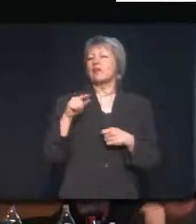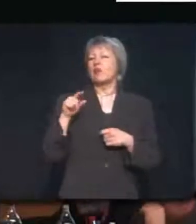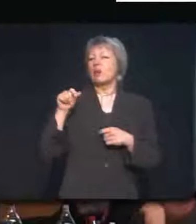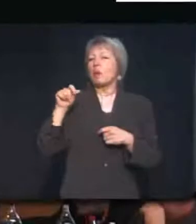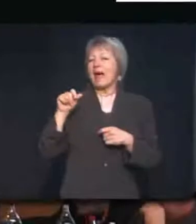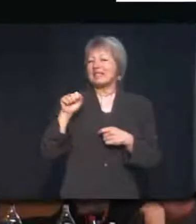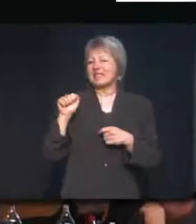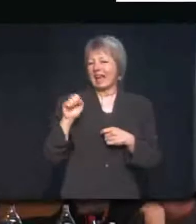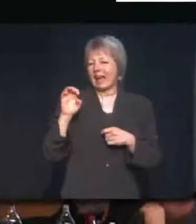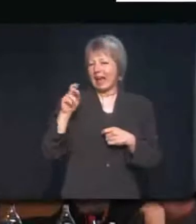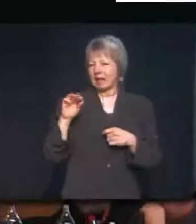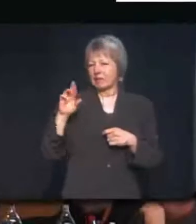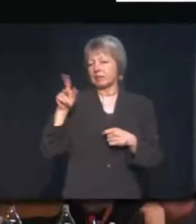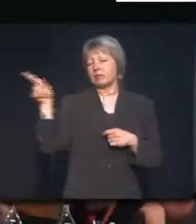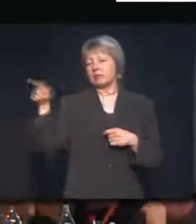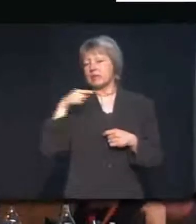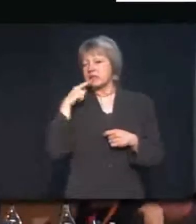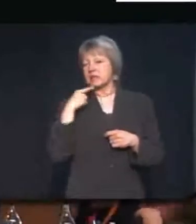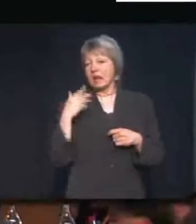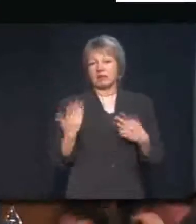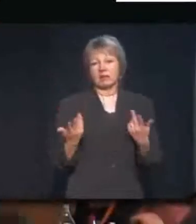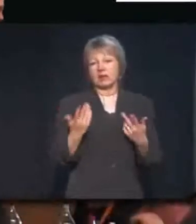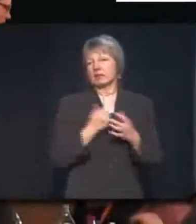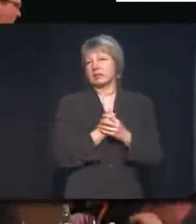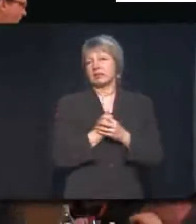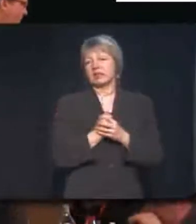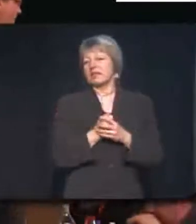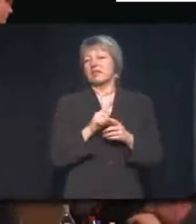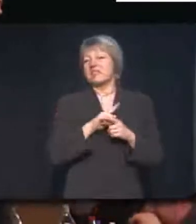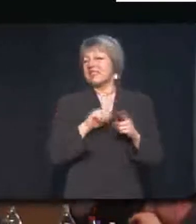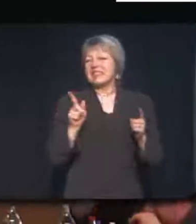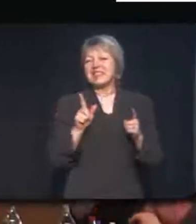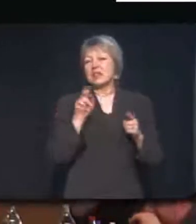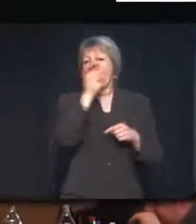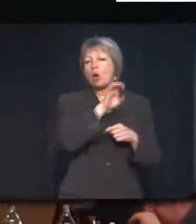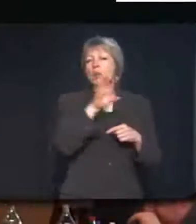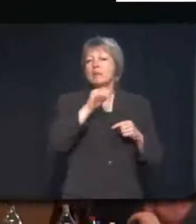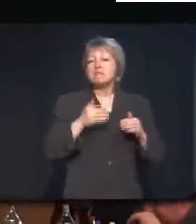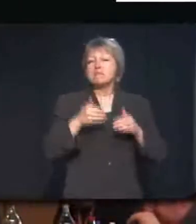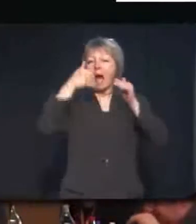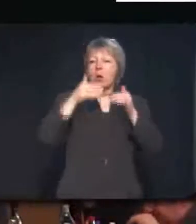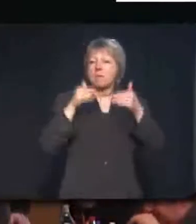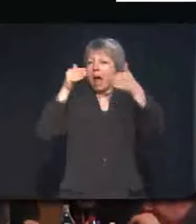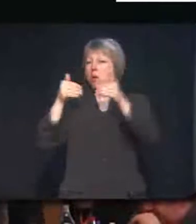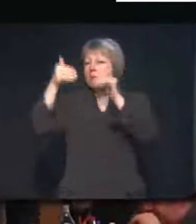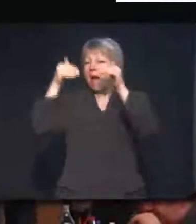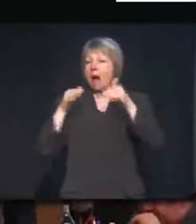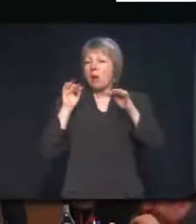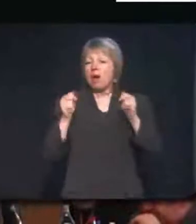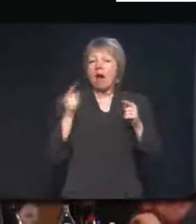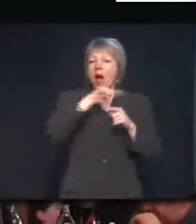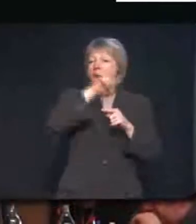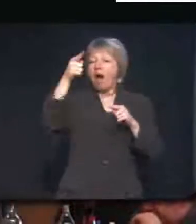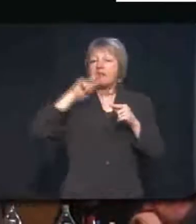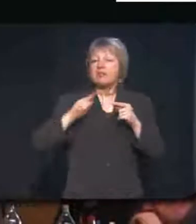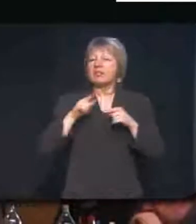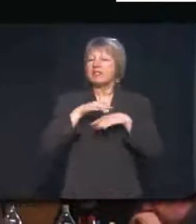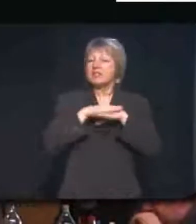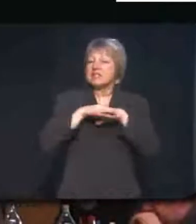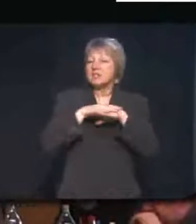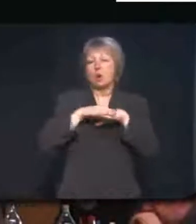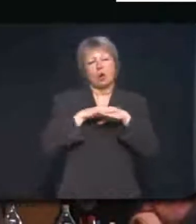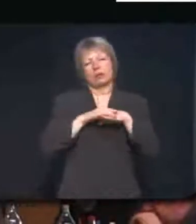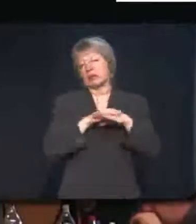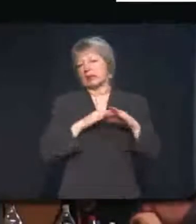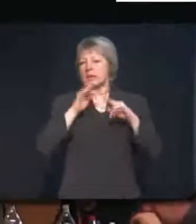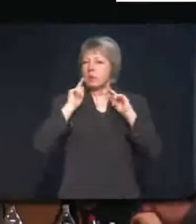ein Europa der Mauern kann sich über Grenzen hinweg versöhnen sondern ein Kontinent der seine Grenzen das Trennende nimmt und jetzt